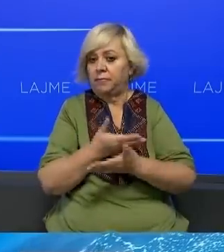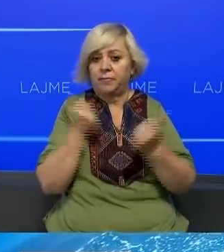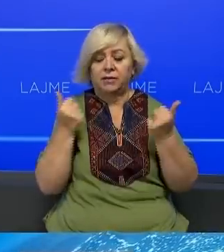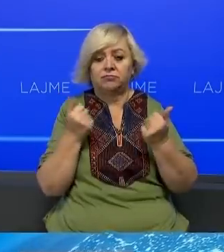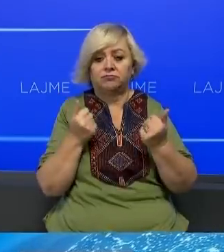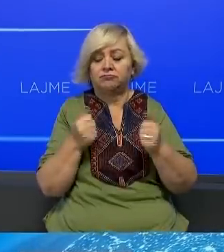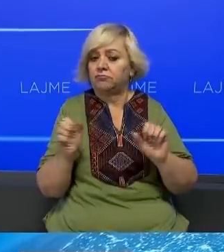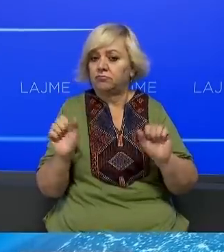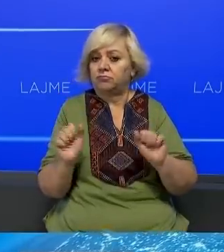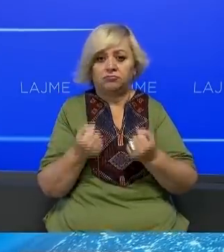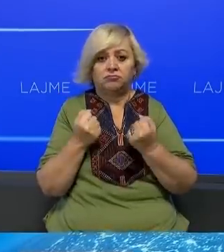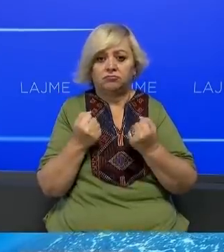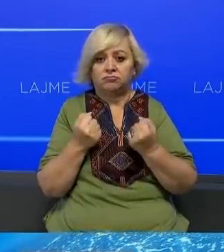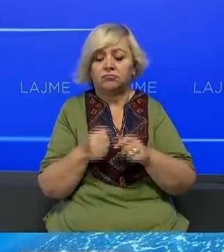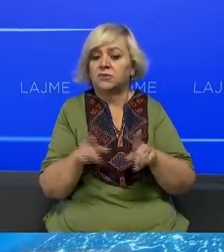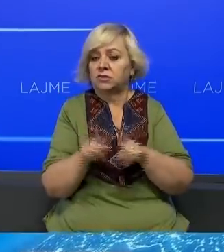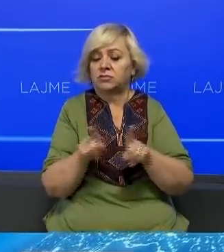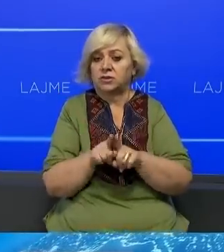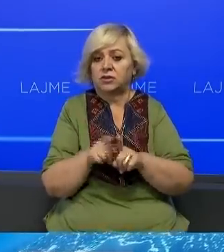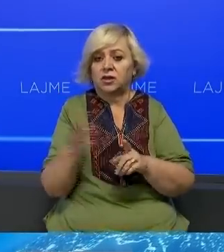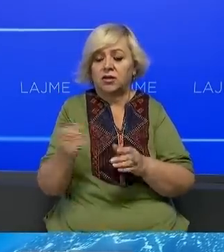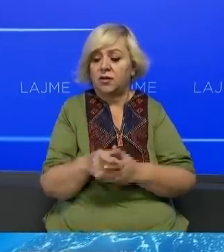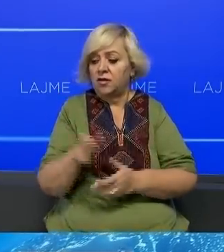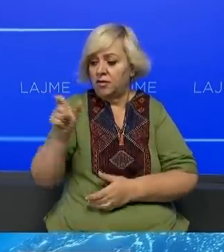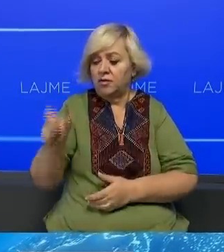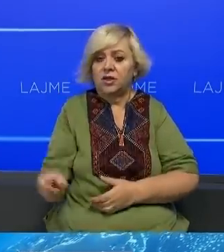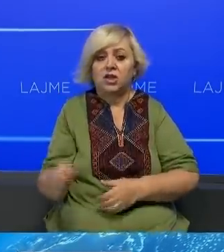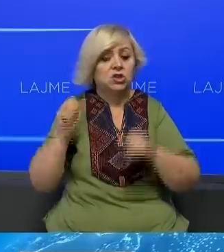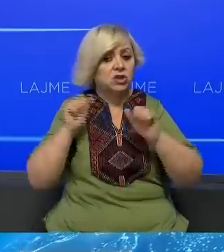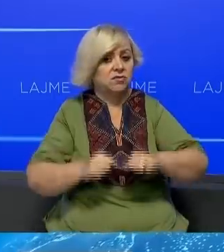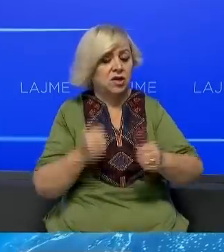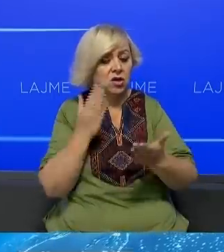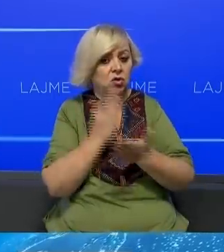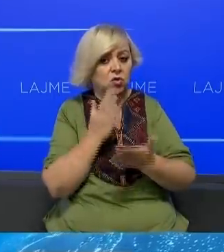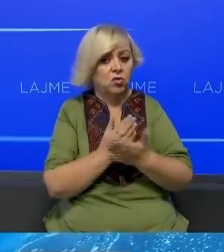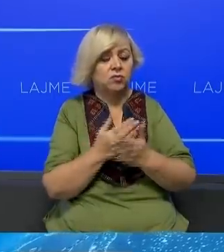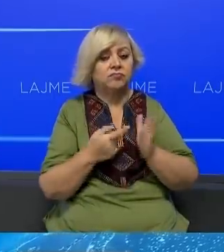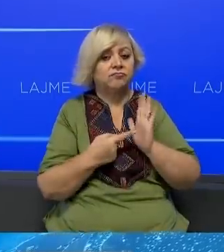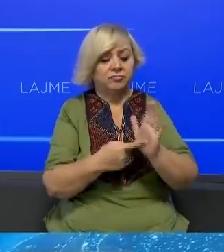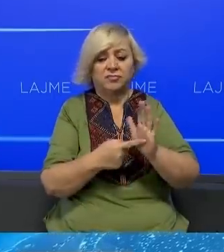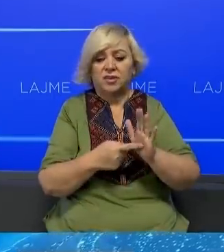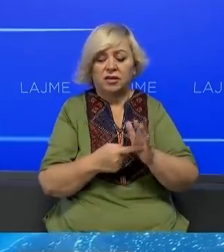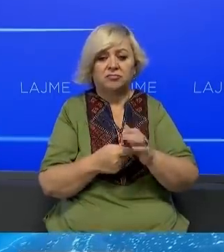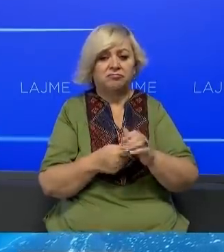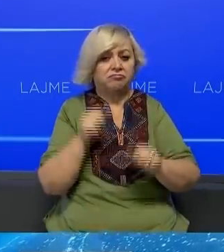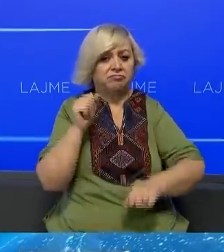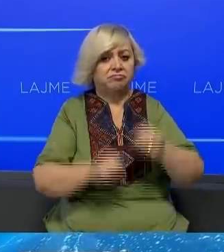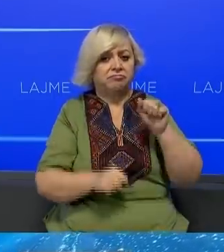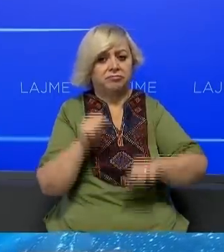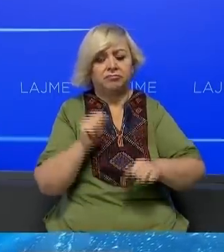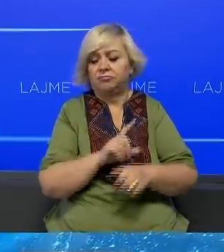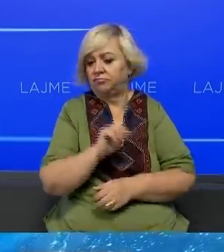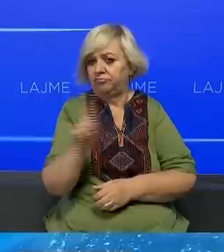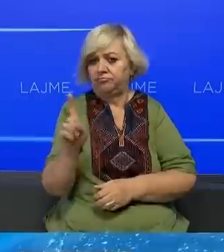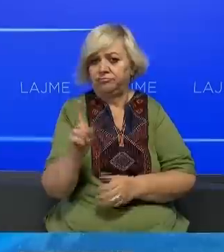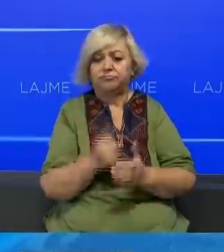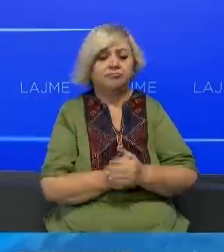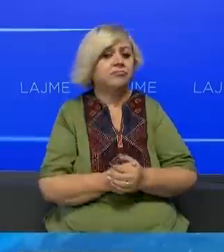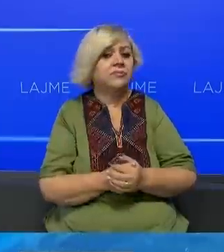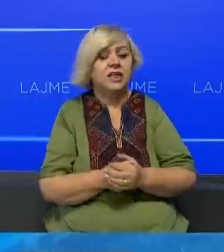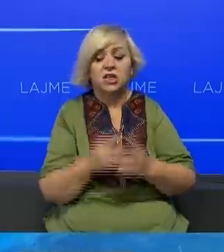me pasojat e mundshme. Sipas kësaj partie, qeveria e Kosovës jo vetëm që është treguar e pavë dhe e papërgjithshme për të paraprirë adresimit